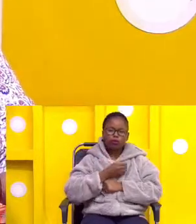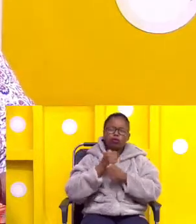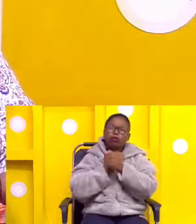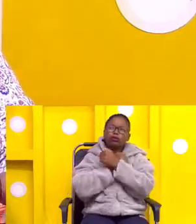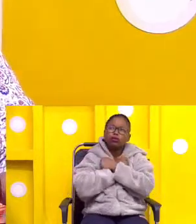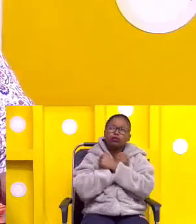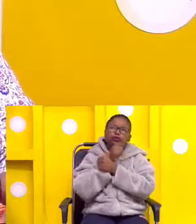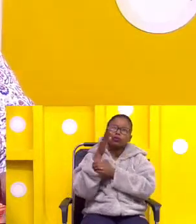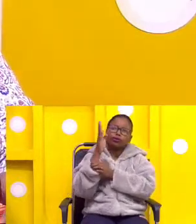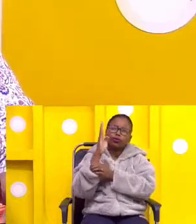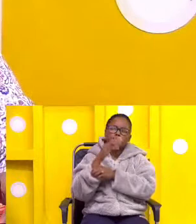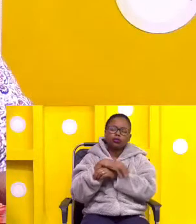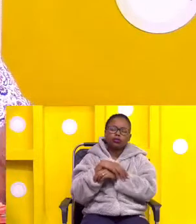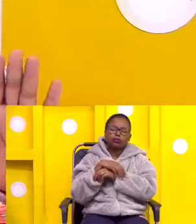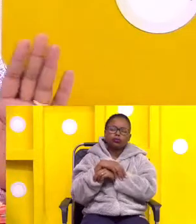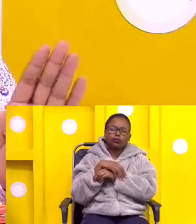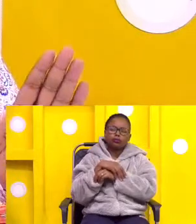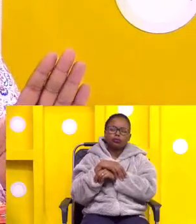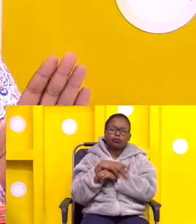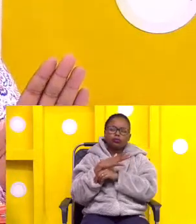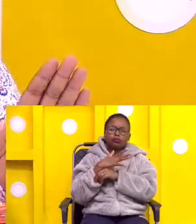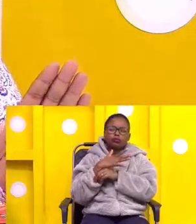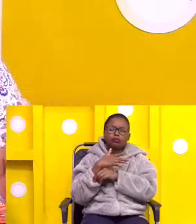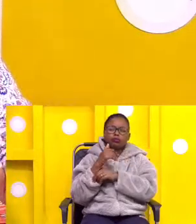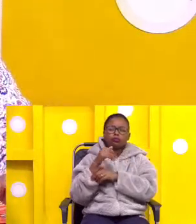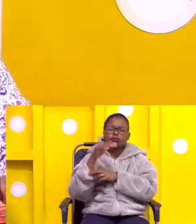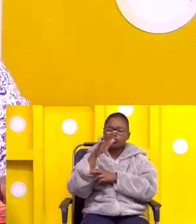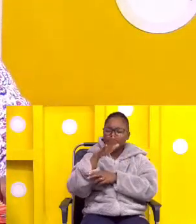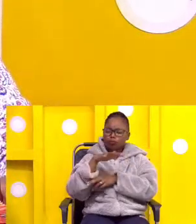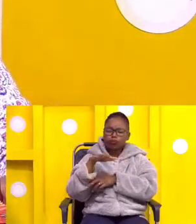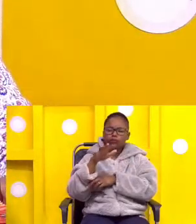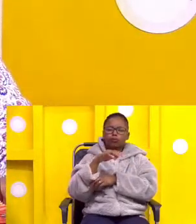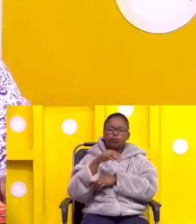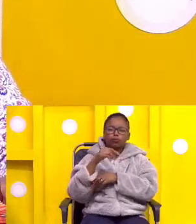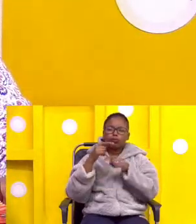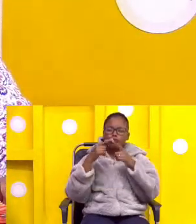ngai nĩ maragĩria rĩera rĩrĩ kĩrathimo